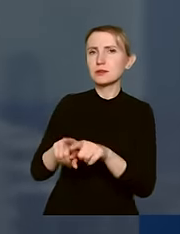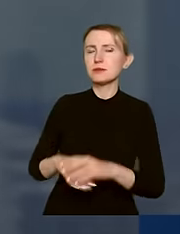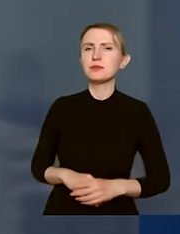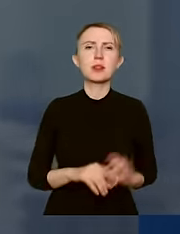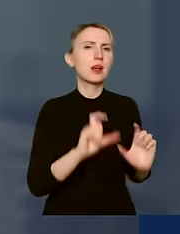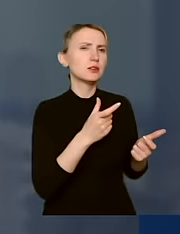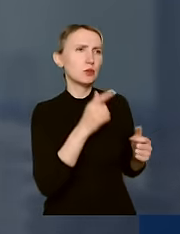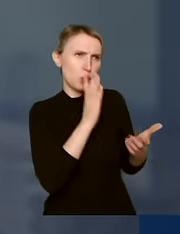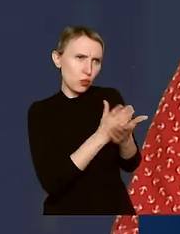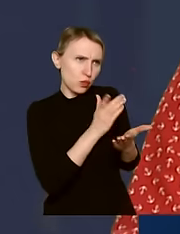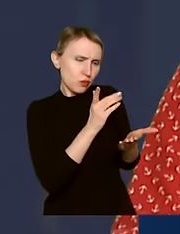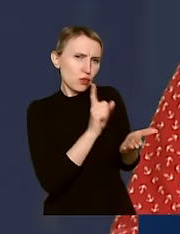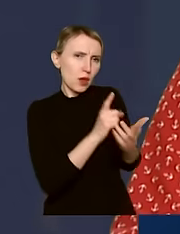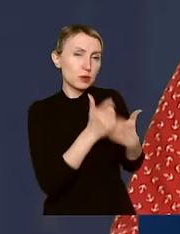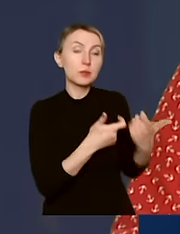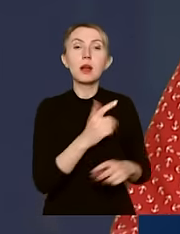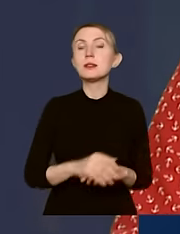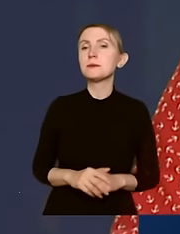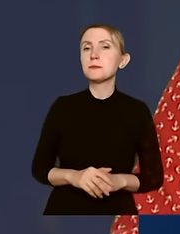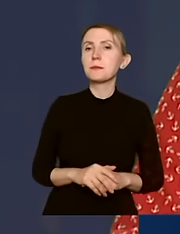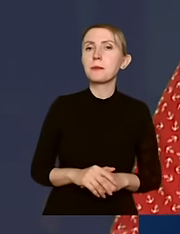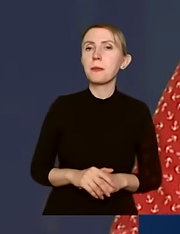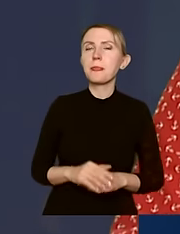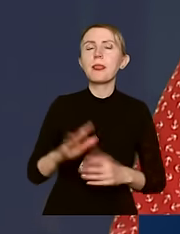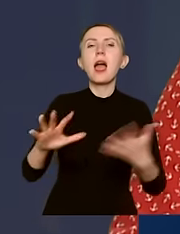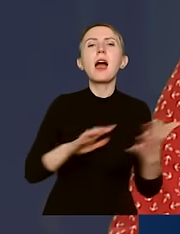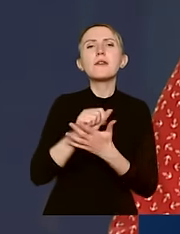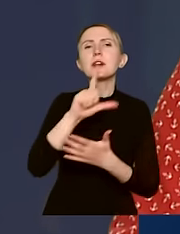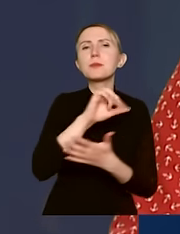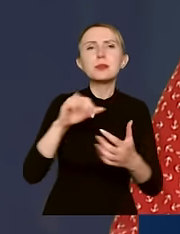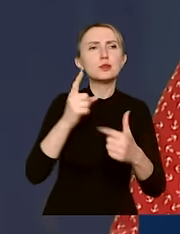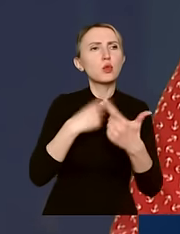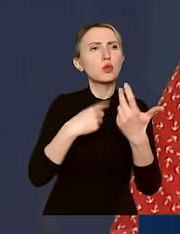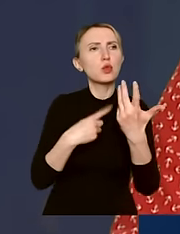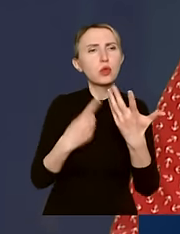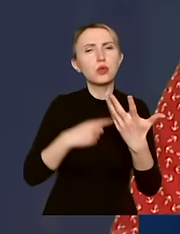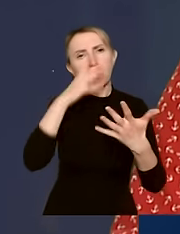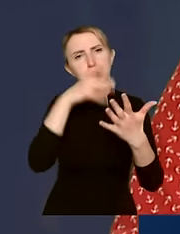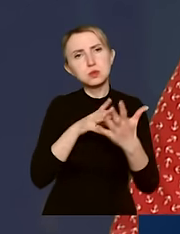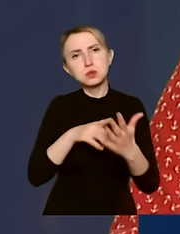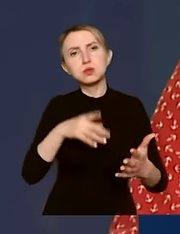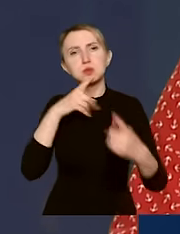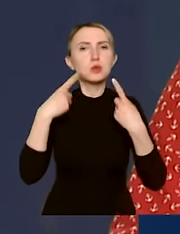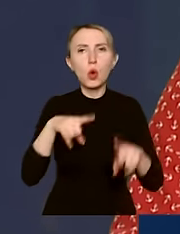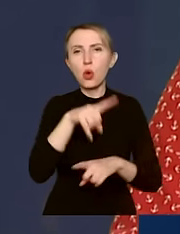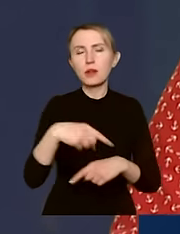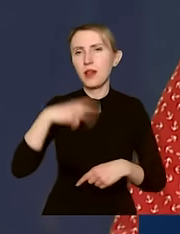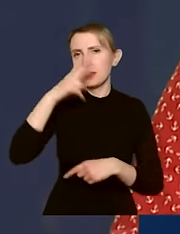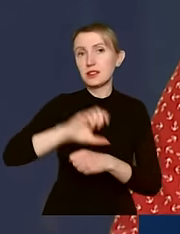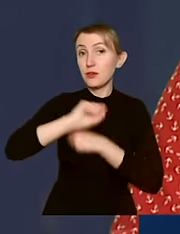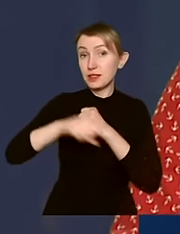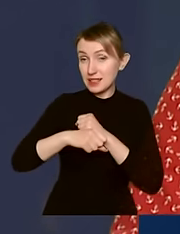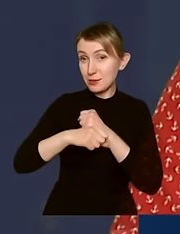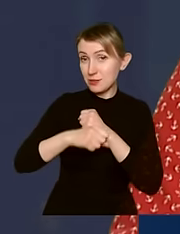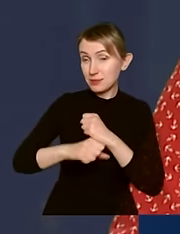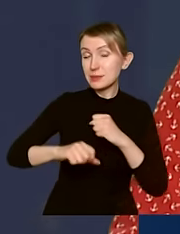jest. Rozliczanie rzekomych afer PiS-u też próbują robić. Sam obserwuję to jako wiceprzewodniczący Komisji Śledczej